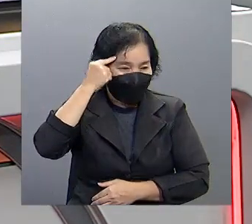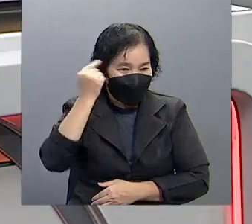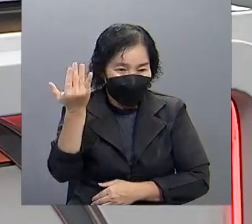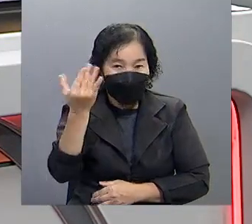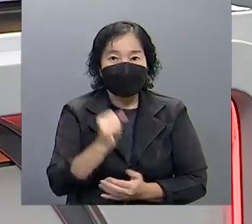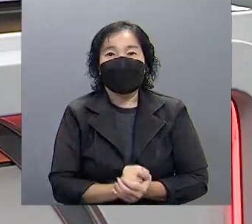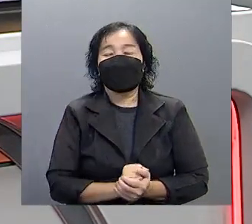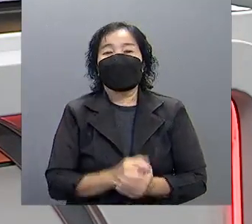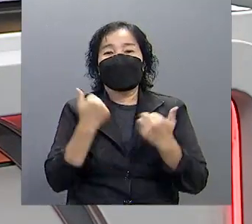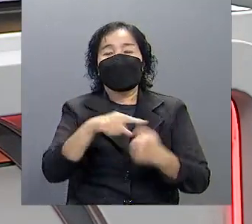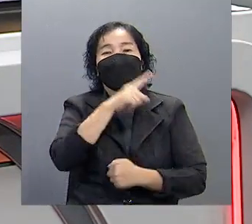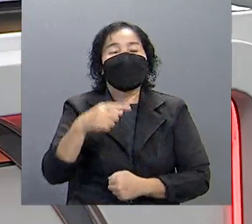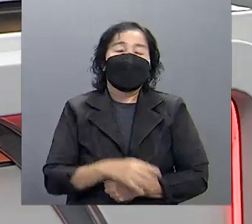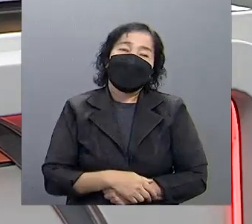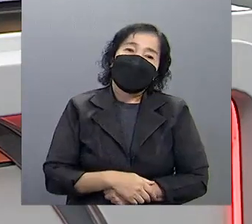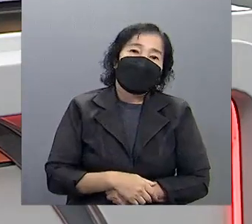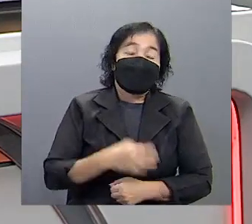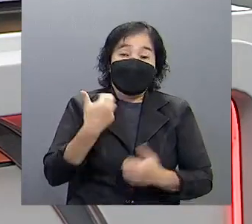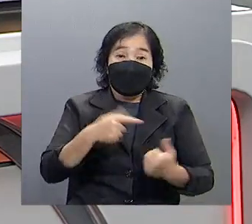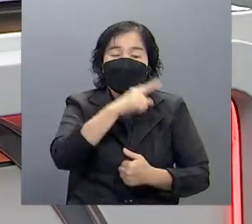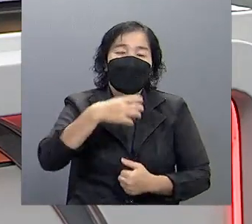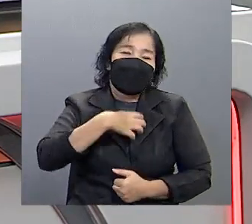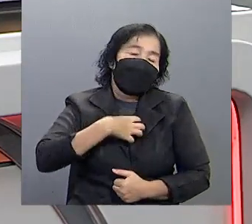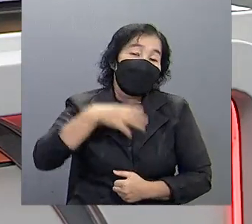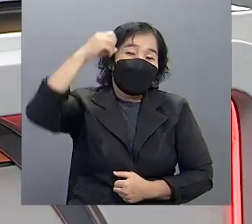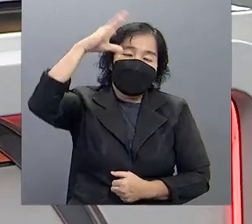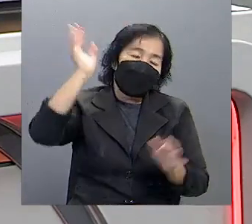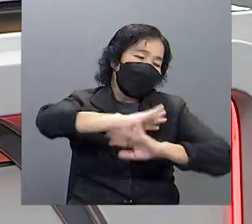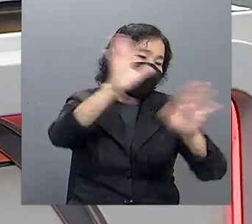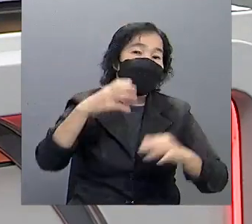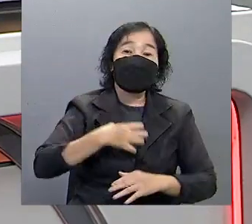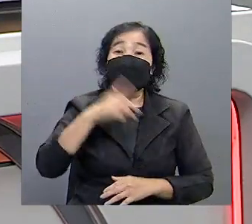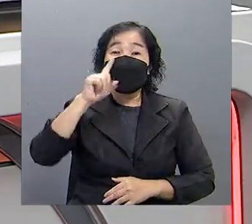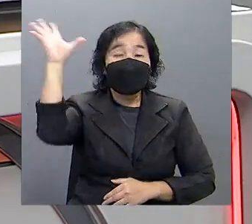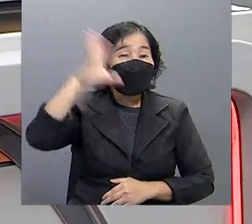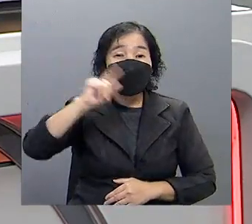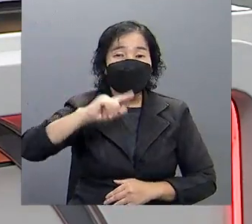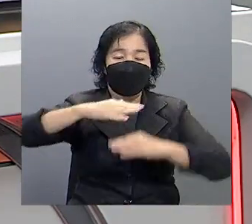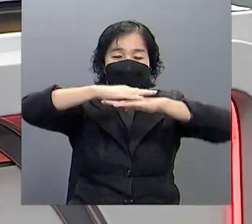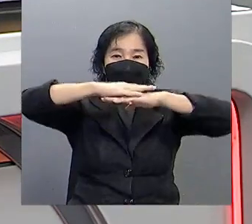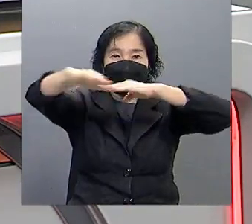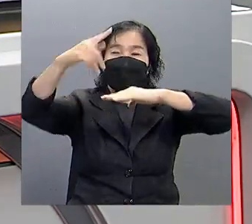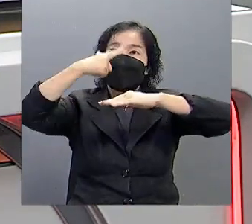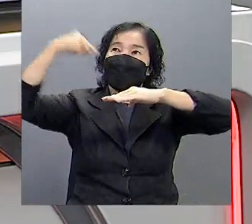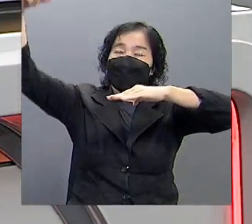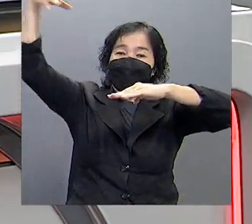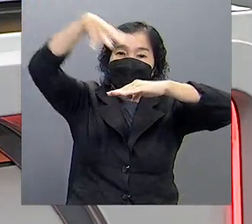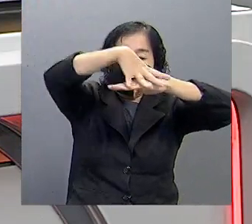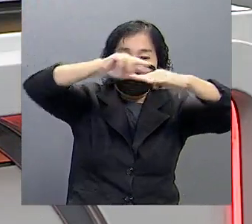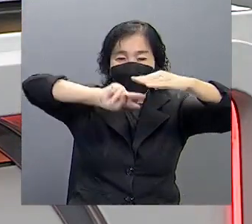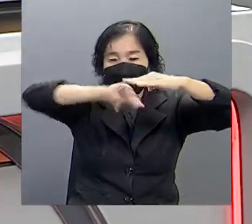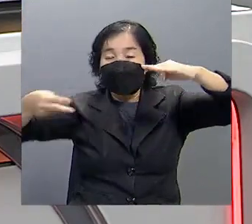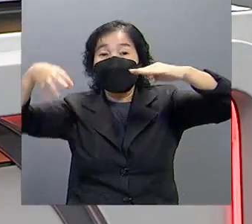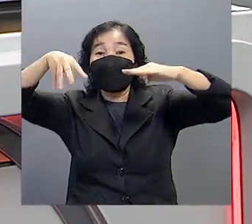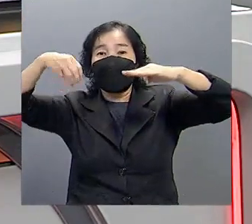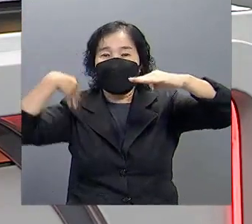ต้องการใช้โซล่าเซลล์เนี่ยเพิ่มสูงขึ้นด้วยนะคะเพราะว่าค่าไฟนี่แหละค่ะมีการผลิตอุปกรณ์โซล่าเซลล์ที่หลากหลายราคาตอนนี้เริ่มต้นตั้ง